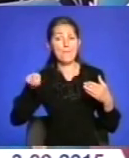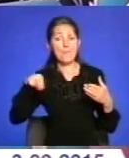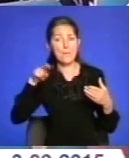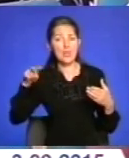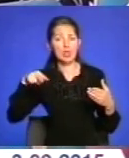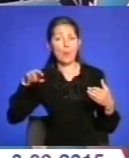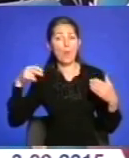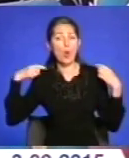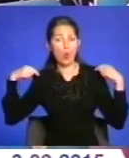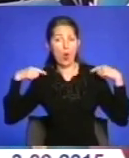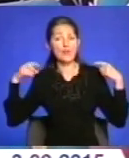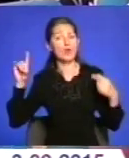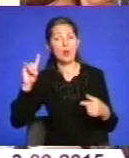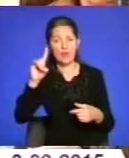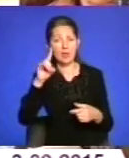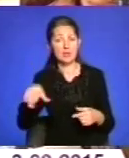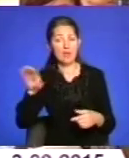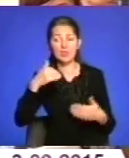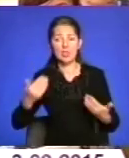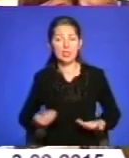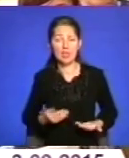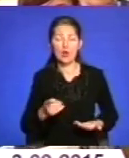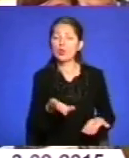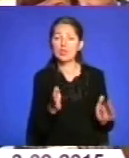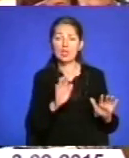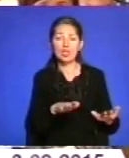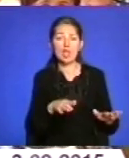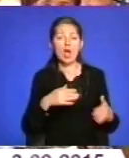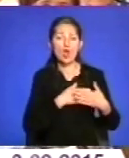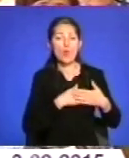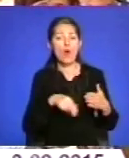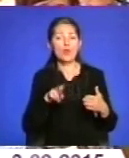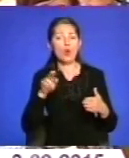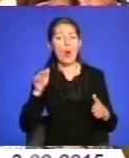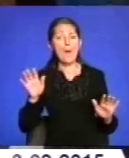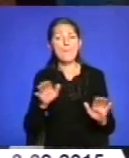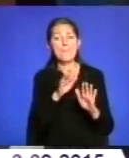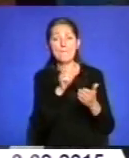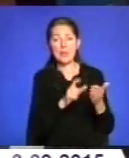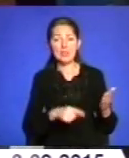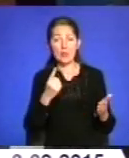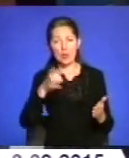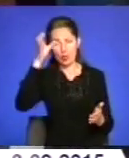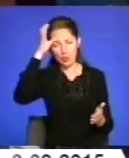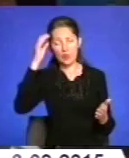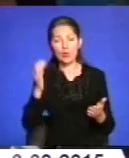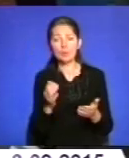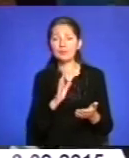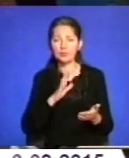не покидала любов до пісні. Адже першу освіту здобував у Теребовлянському культурно-освітньому училищі ще